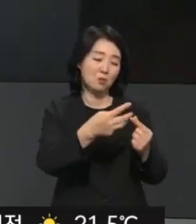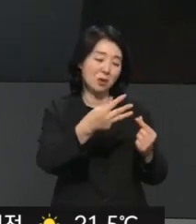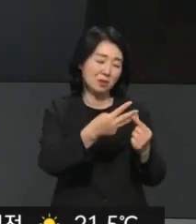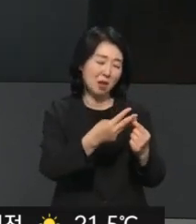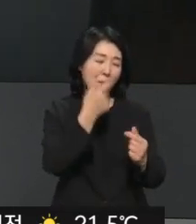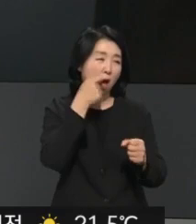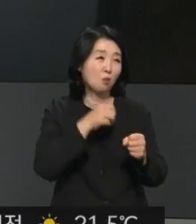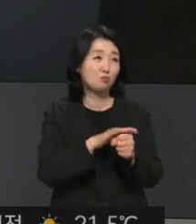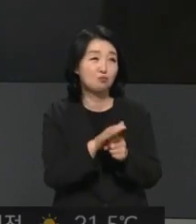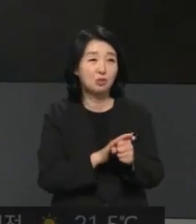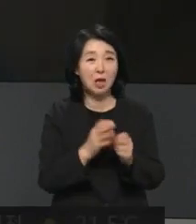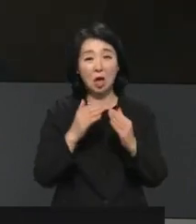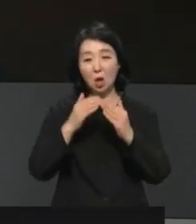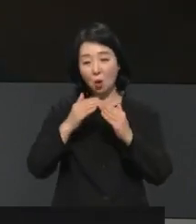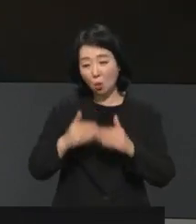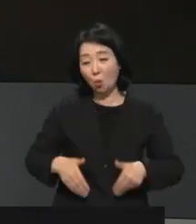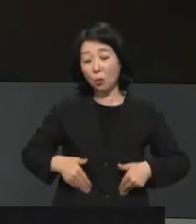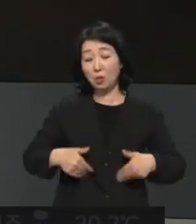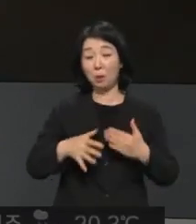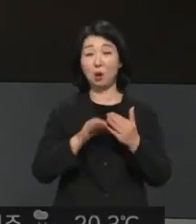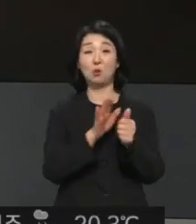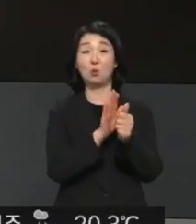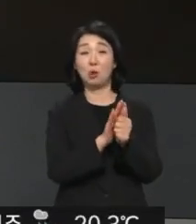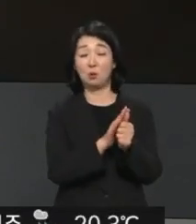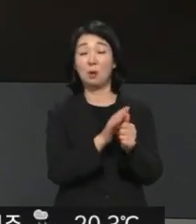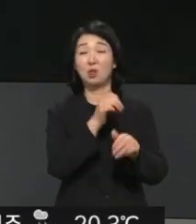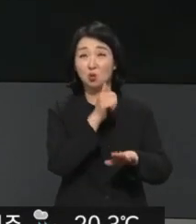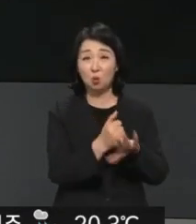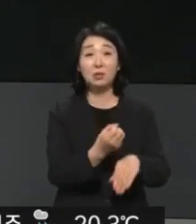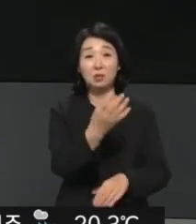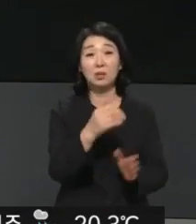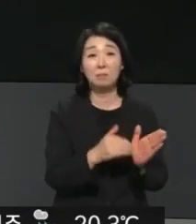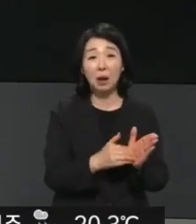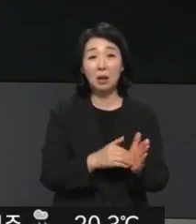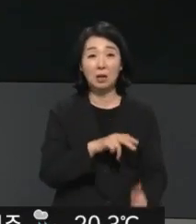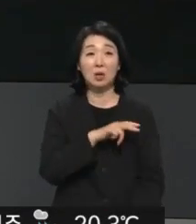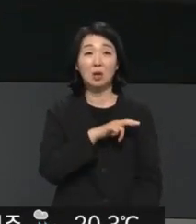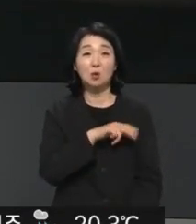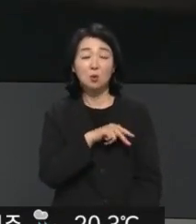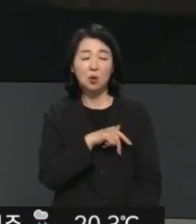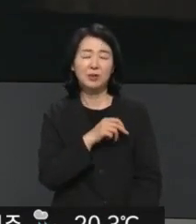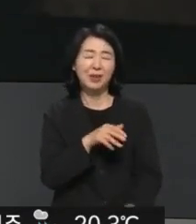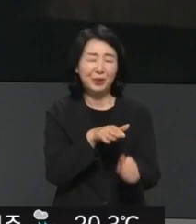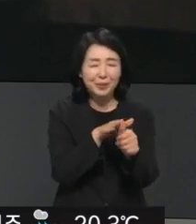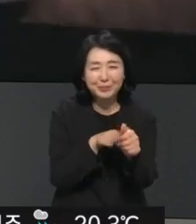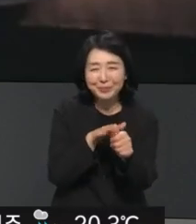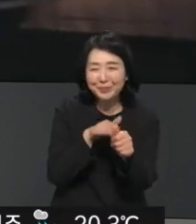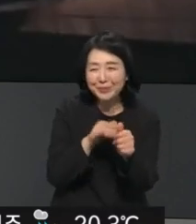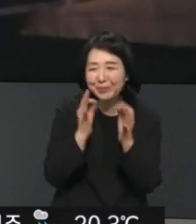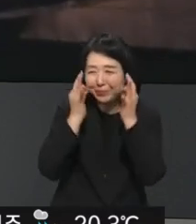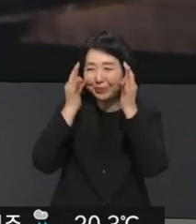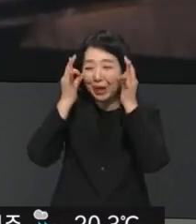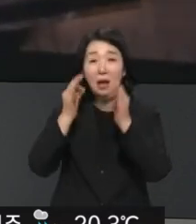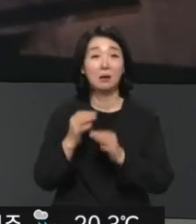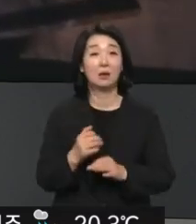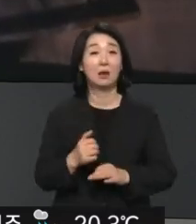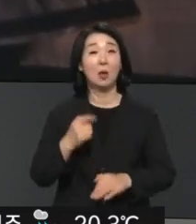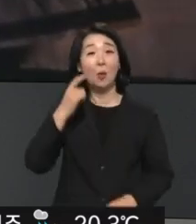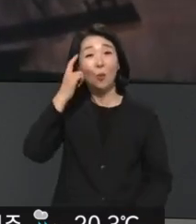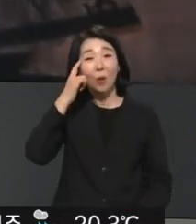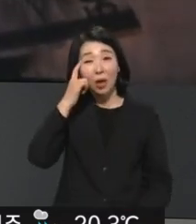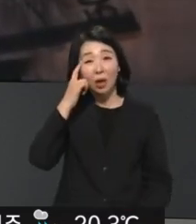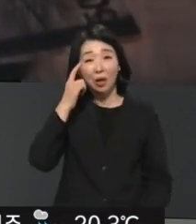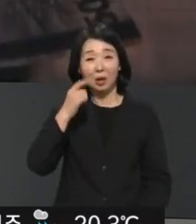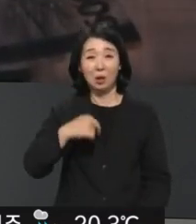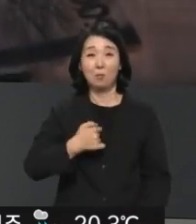그리고 호남권 지지세로 봤죠. 이렇게 의원들에게 공을 들인 이유, 보통 현역 의원들은 본인 지역구의